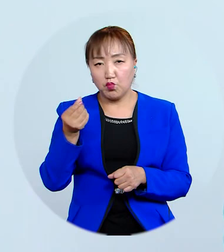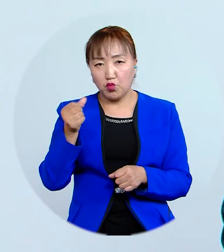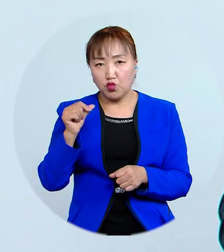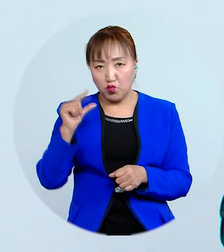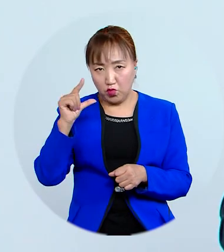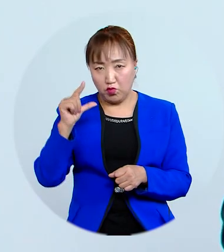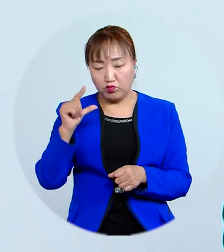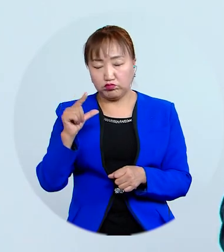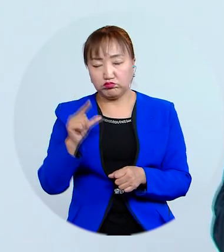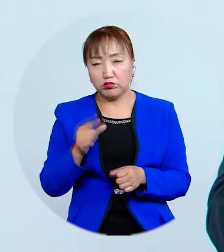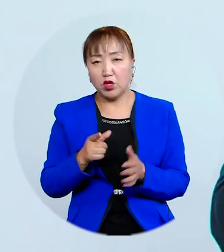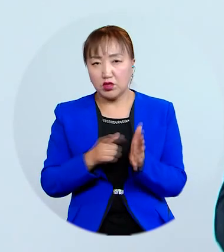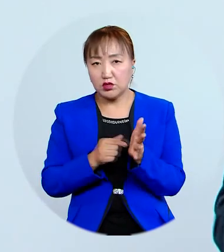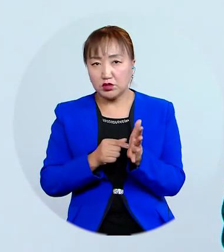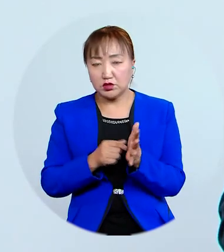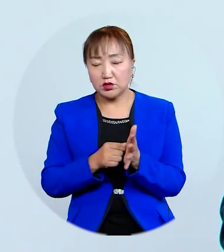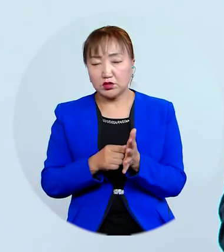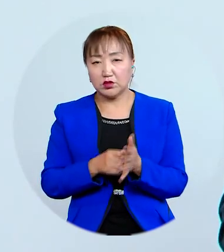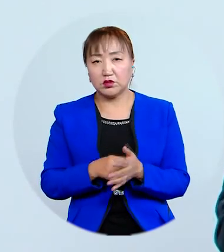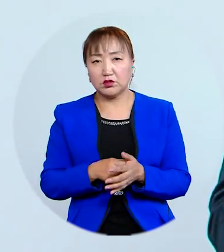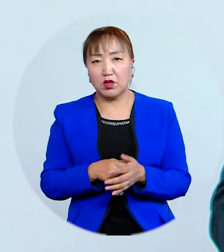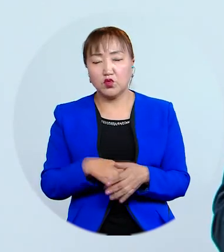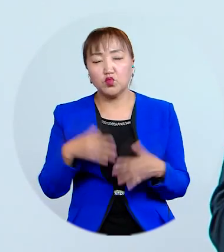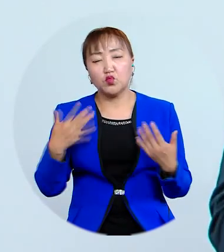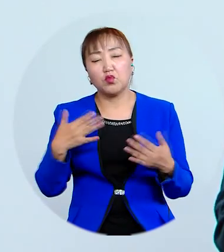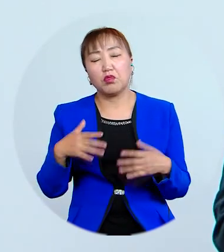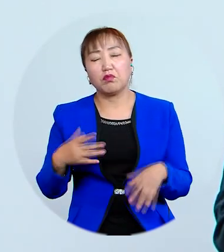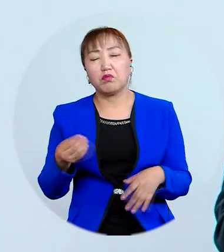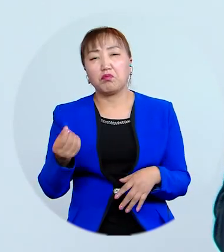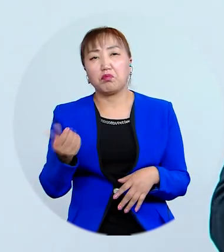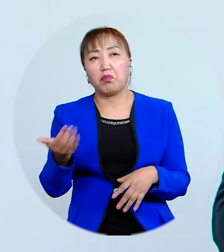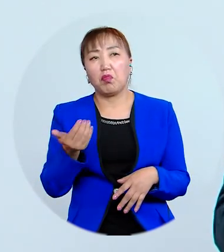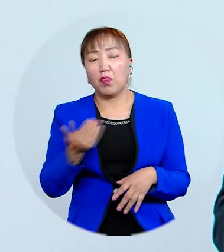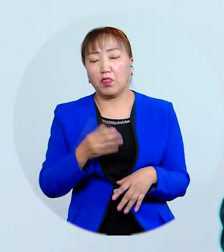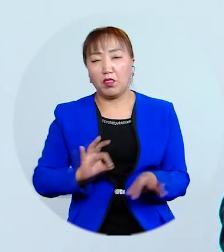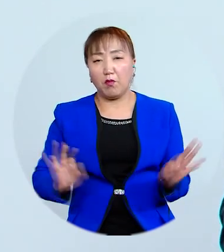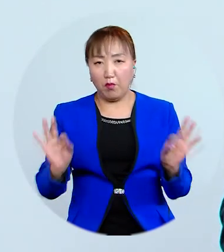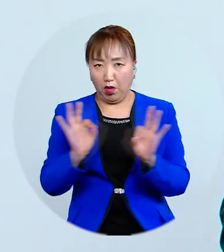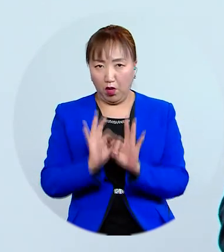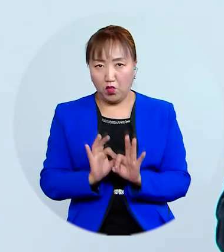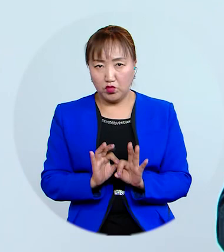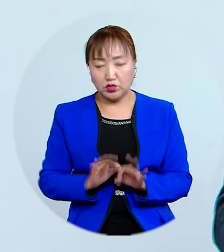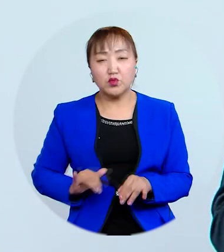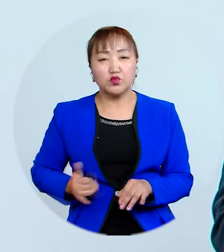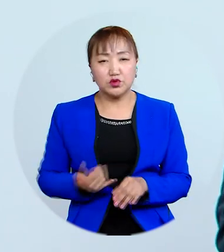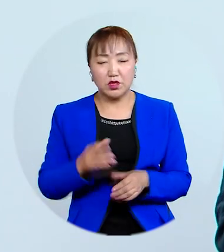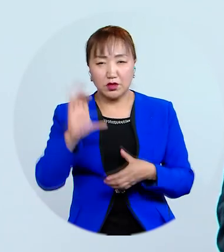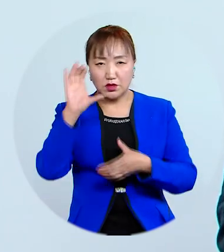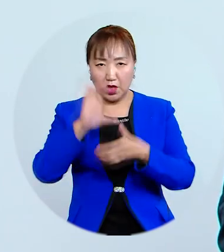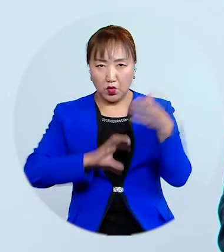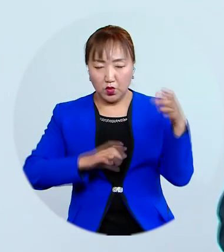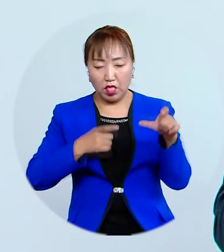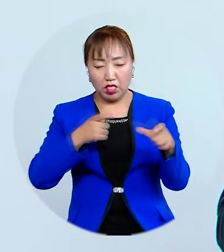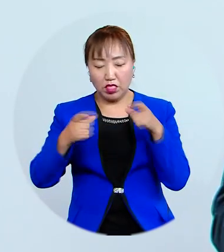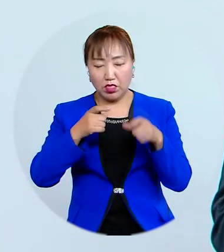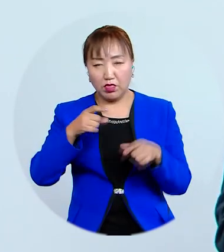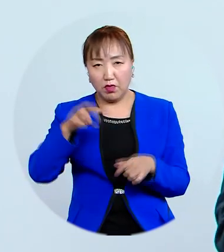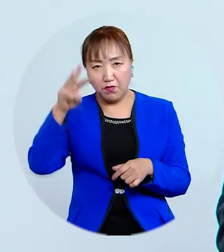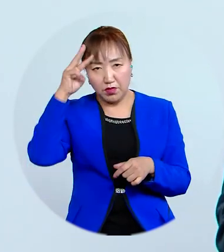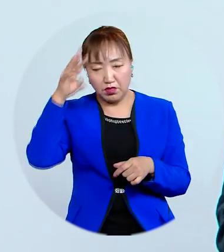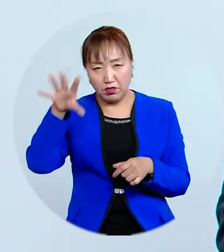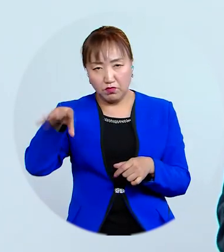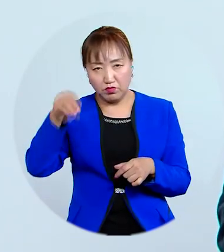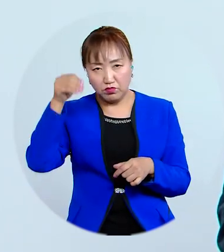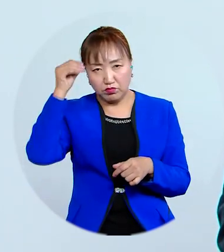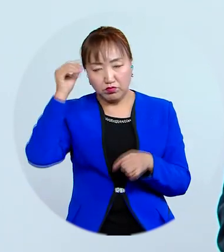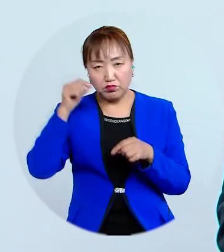авсан мөнгө бол илүү үнцэнтэй. Тэр нь бодит байдаг. Дээрээс нь та одоо санхүү те эдийн засгийн мэдлэгээ бол үргэлж дээшлүүлж аливаа эрсдлээс